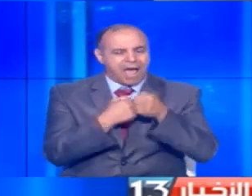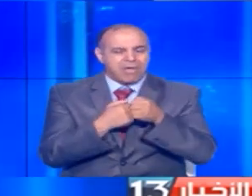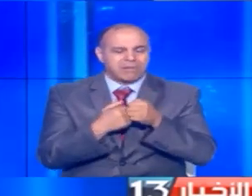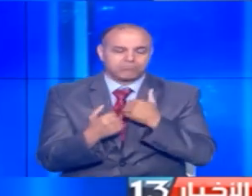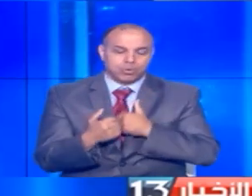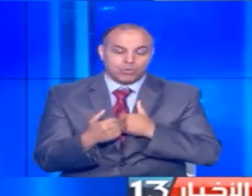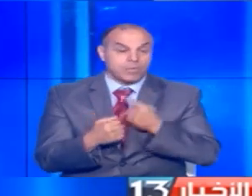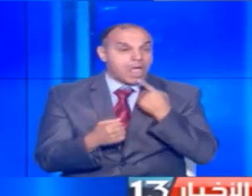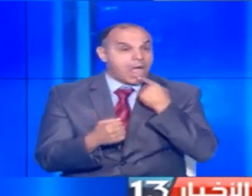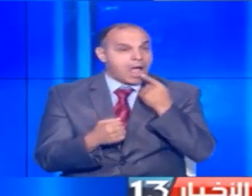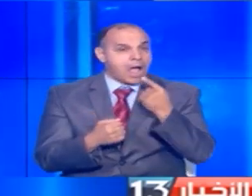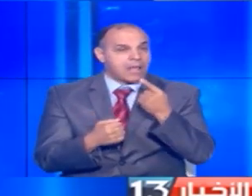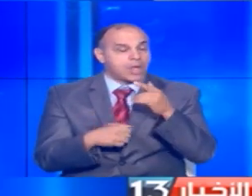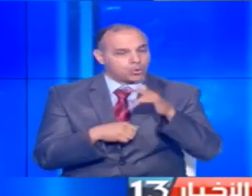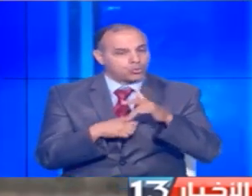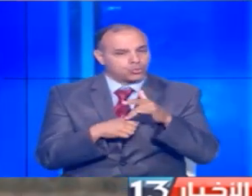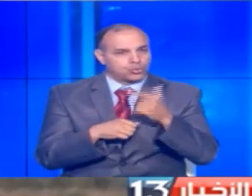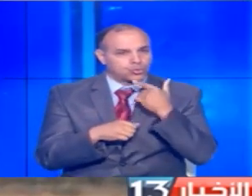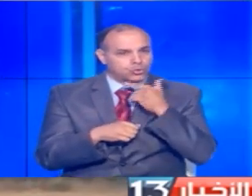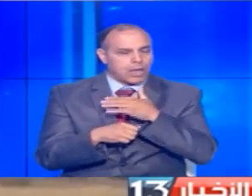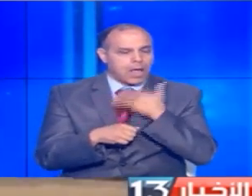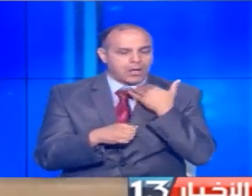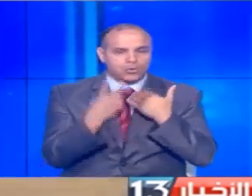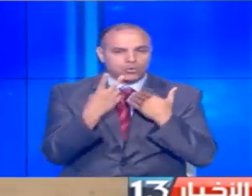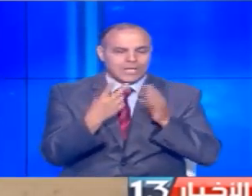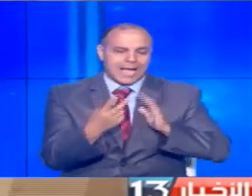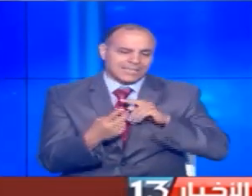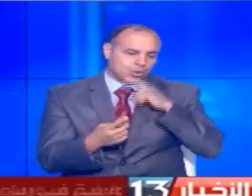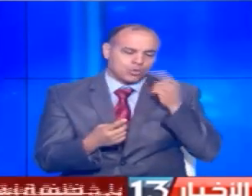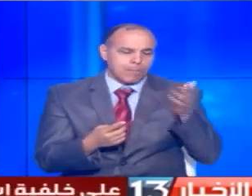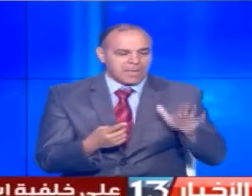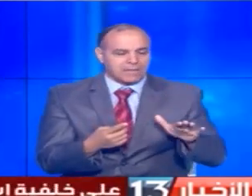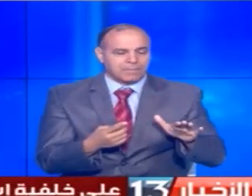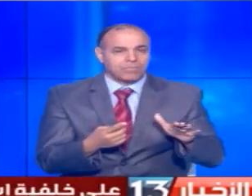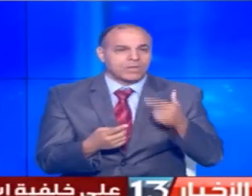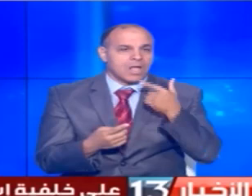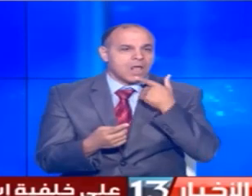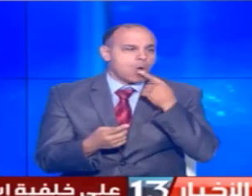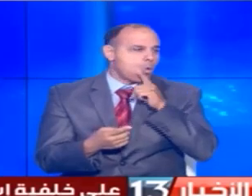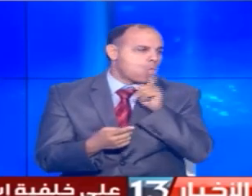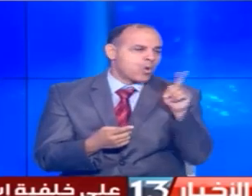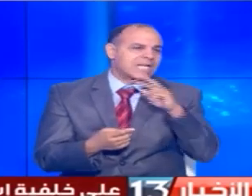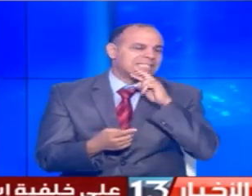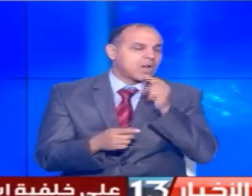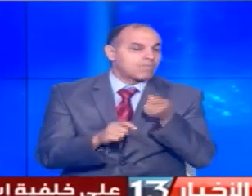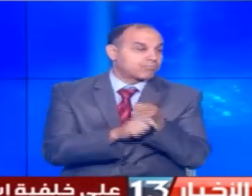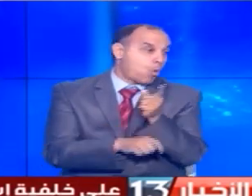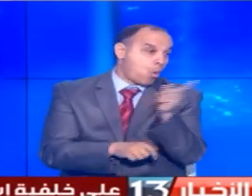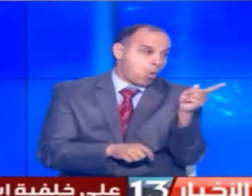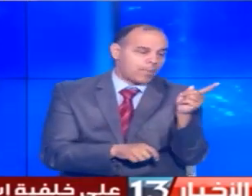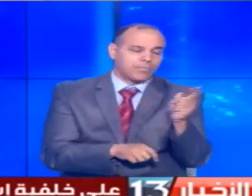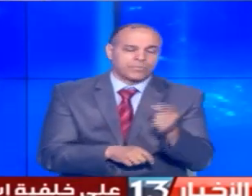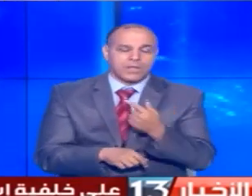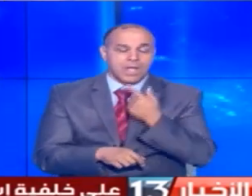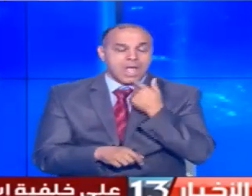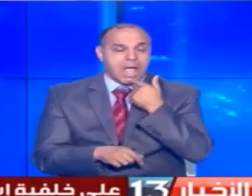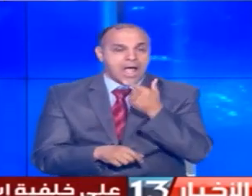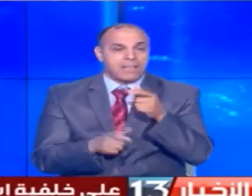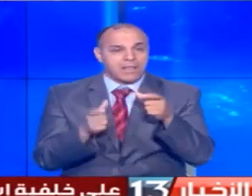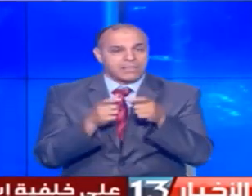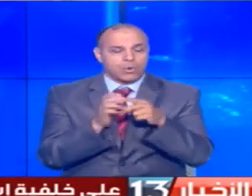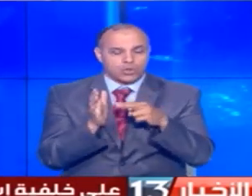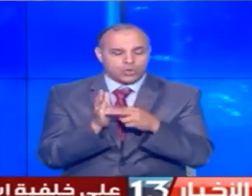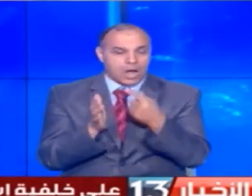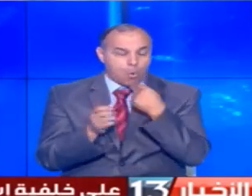الحادثة التي أسفرت عن مقتل عسكريين روس، ملقيا باللوم على المحتل الإسرائيلي. وكانت السلطة